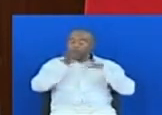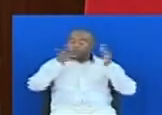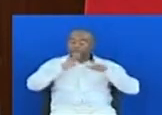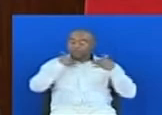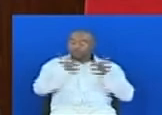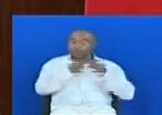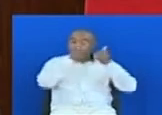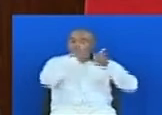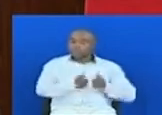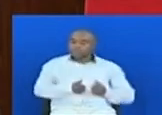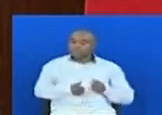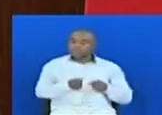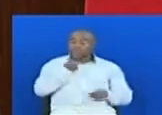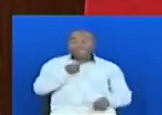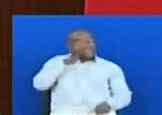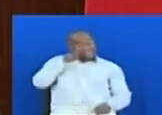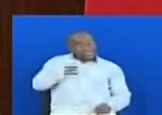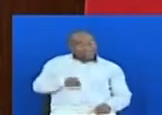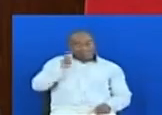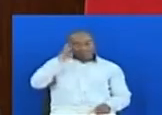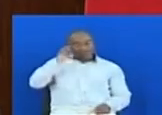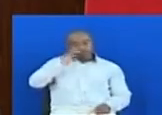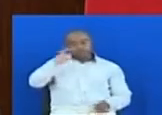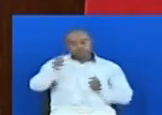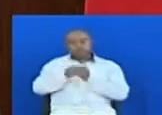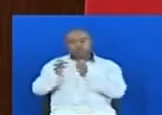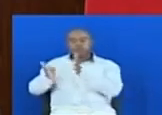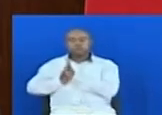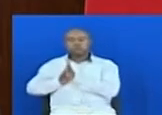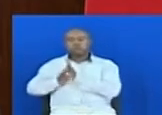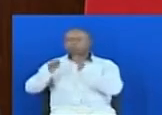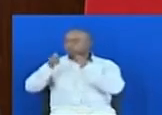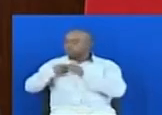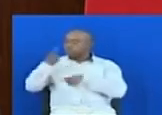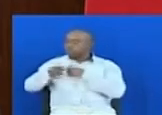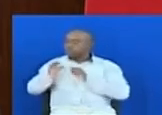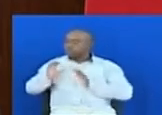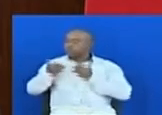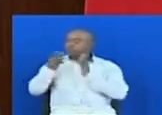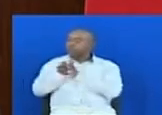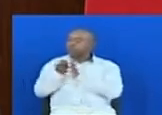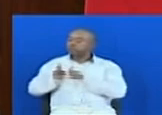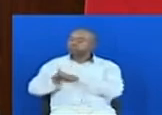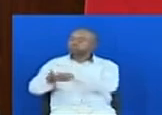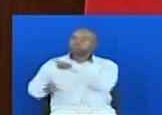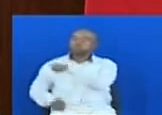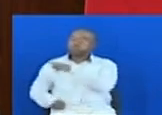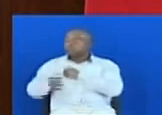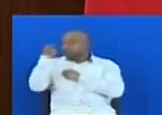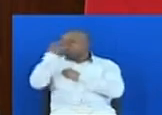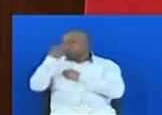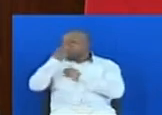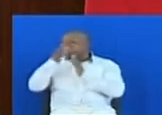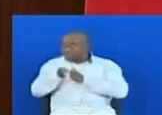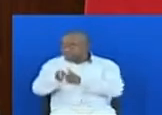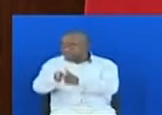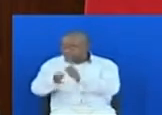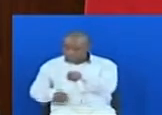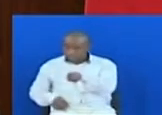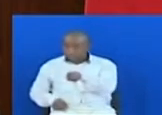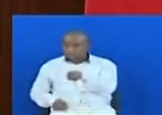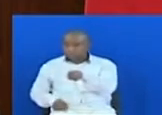kwamba hivi virusi itabidi tuendelee kuishi navyo. Tutafute mechanism, tutafute namna